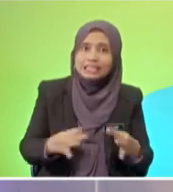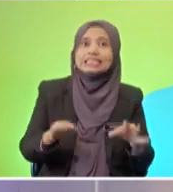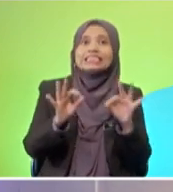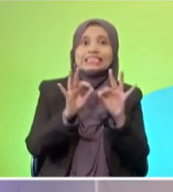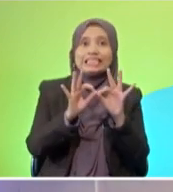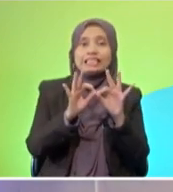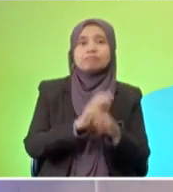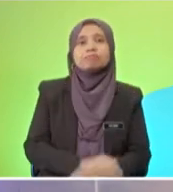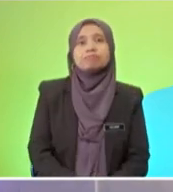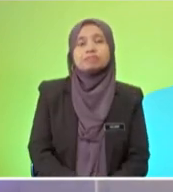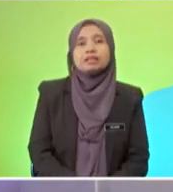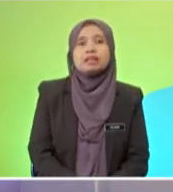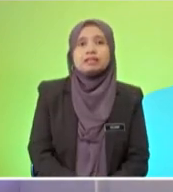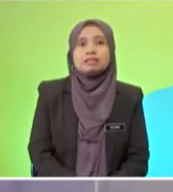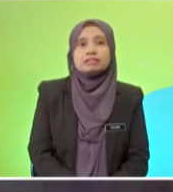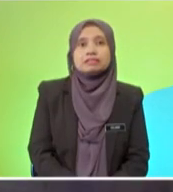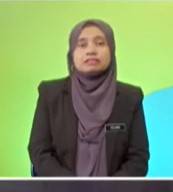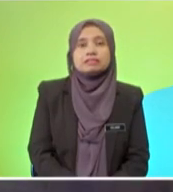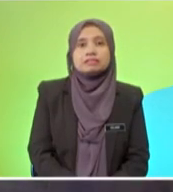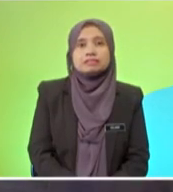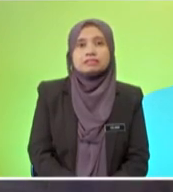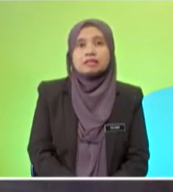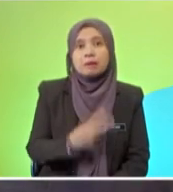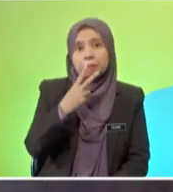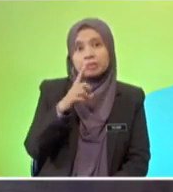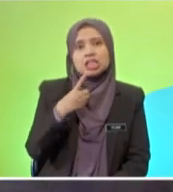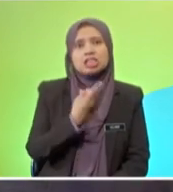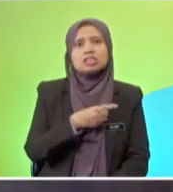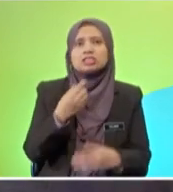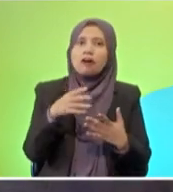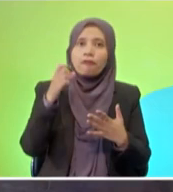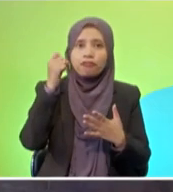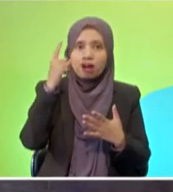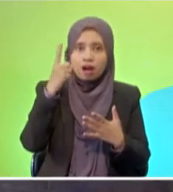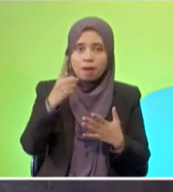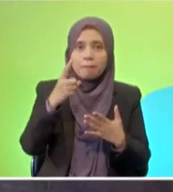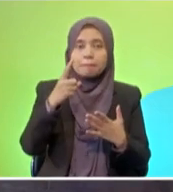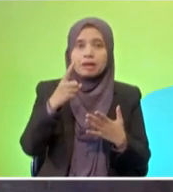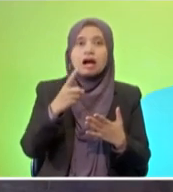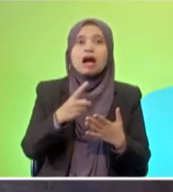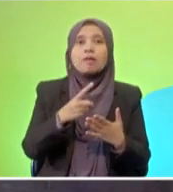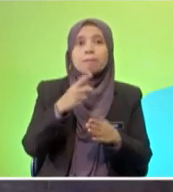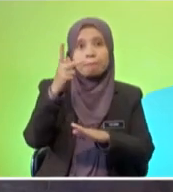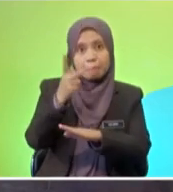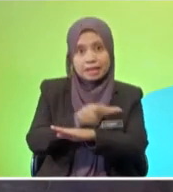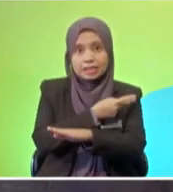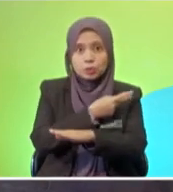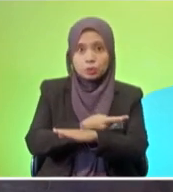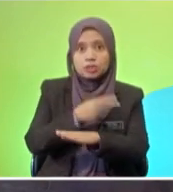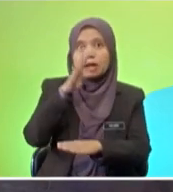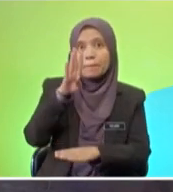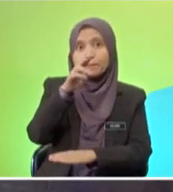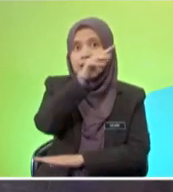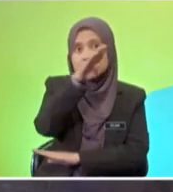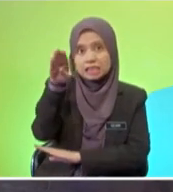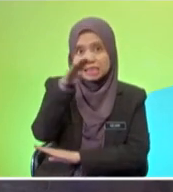oke itu saja ciri-ciri gitu Baiklah Nampaknya kita pun udah paham bahwa pantun empat cerah ini ada